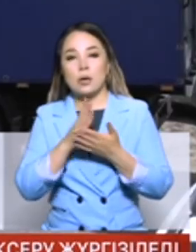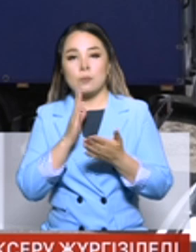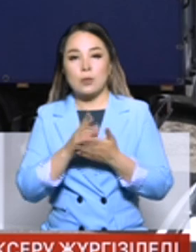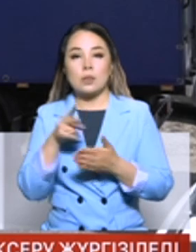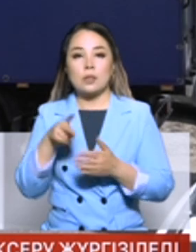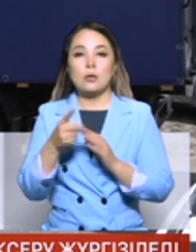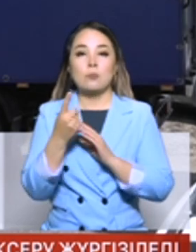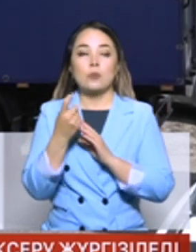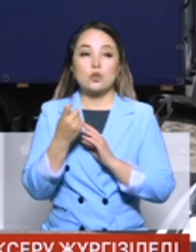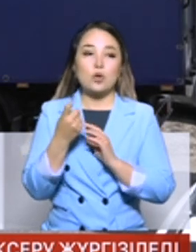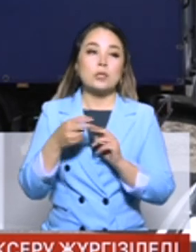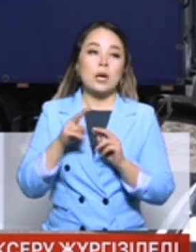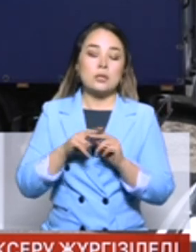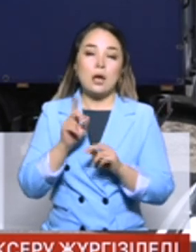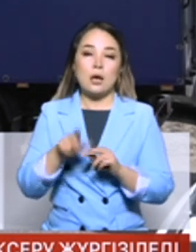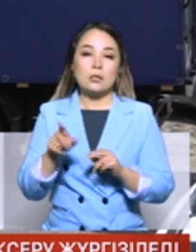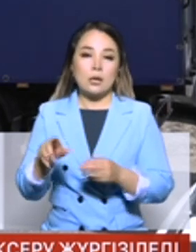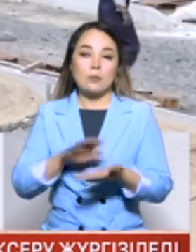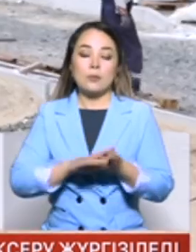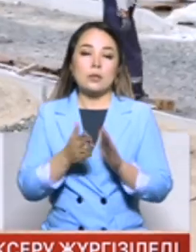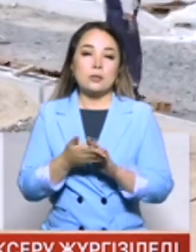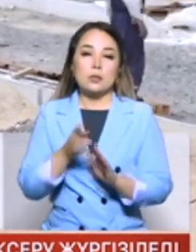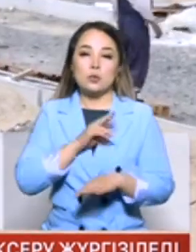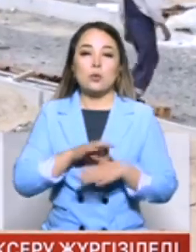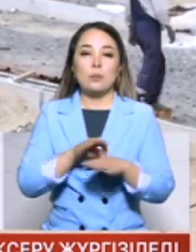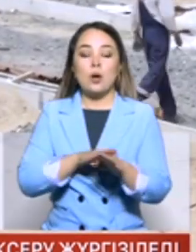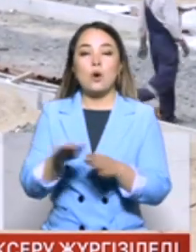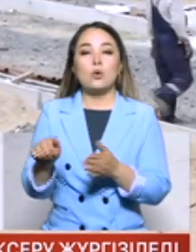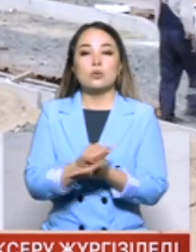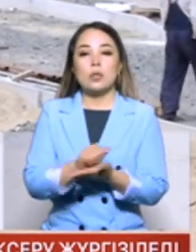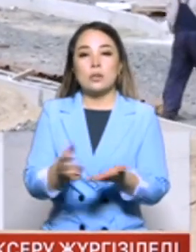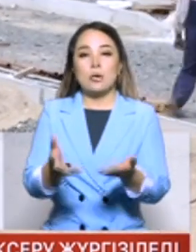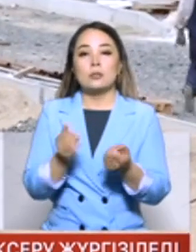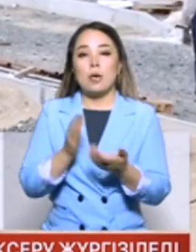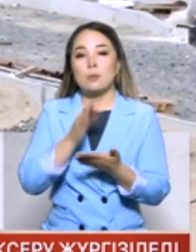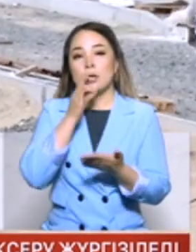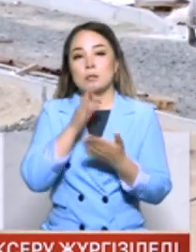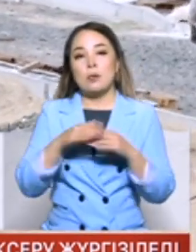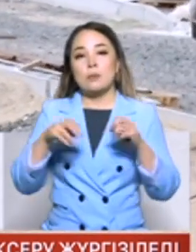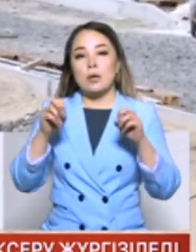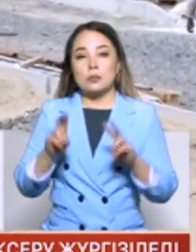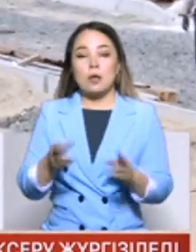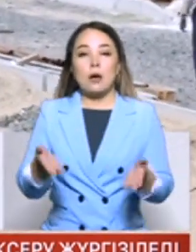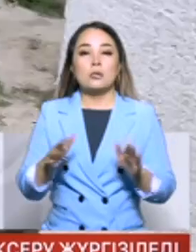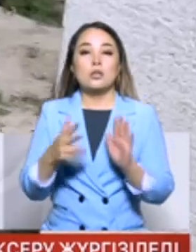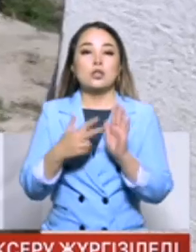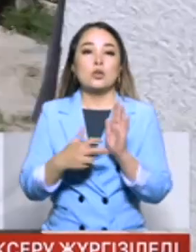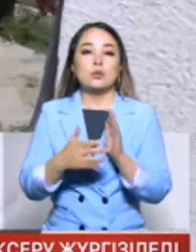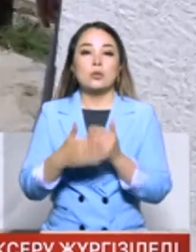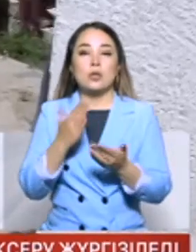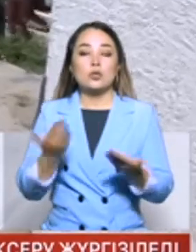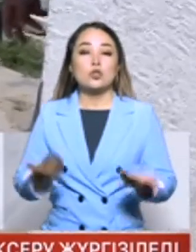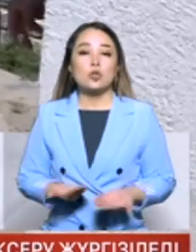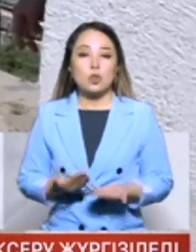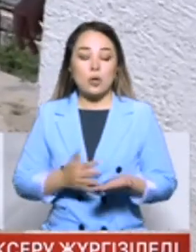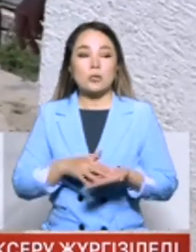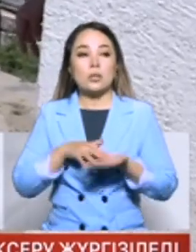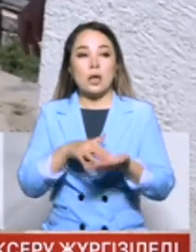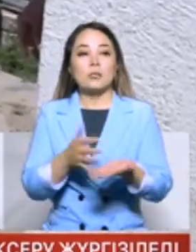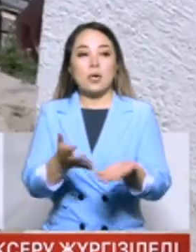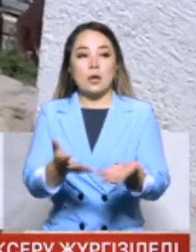дейін 2100-ден астам адам келісім шартқа отырып құжаттарын алған. Жауапты мамандар қалған 800-дей тұрғынның өтініштерін